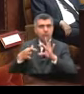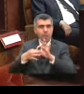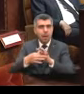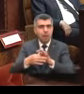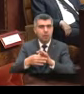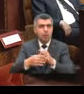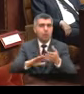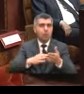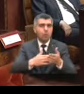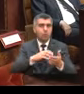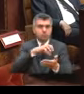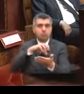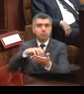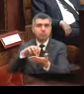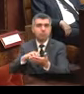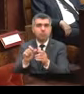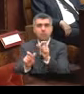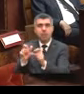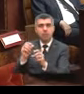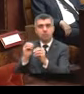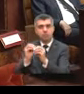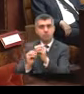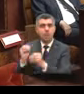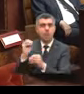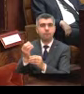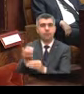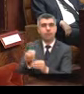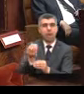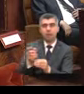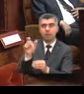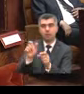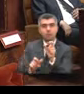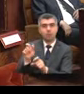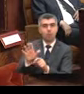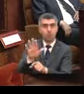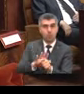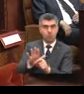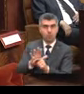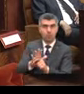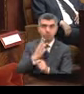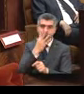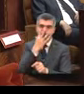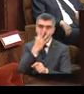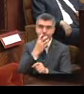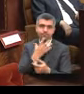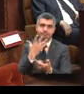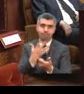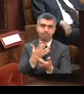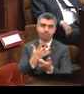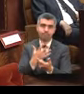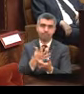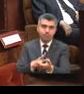أمام عدة مؤسسات، ارتفع العدد ديال المتسولين. واللي كيحز في النفس أكثر